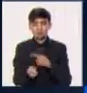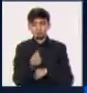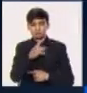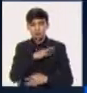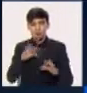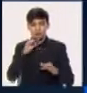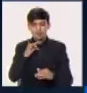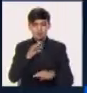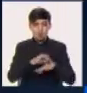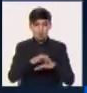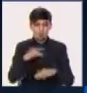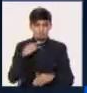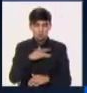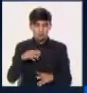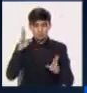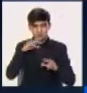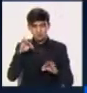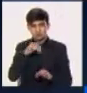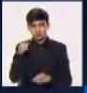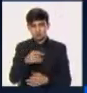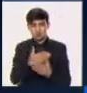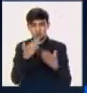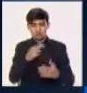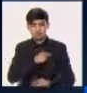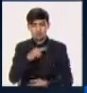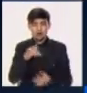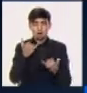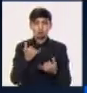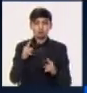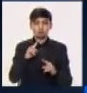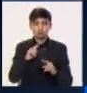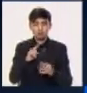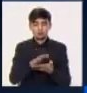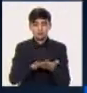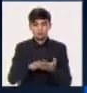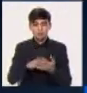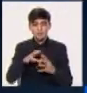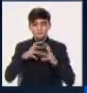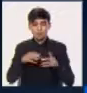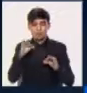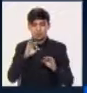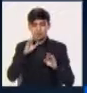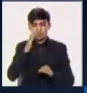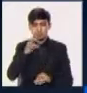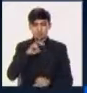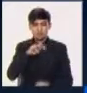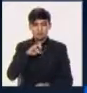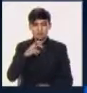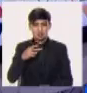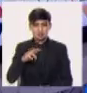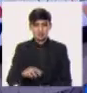болели неизвестной болезнью и фиксировались тысячи смертей. А что сейчас происходит в мире, расскажет Наталья Раем.